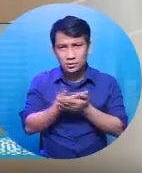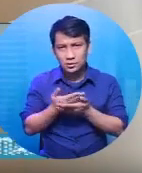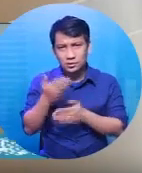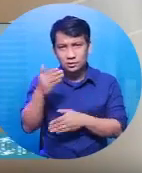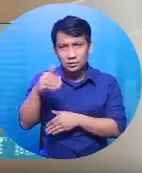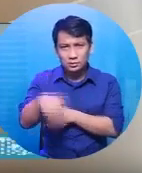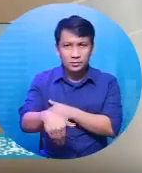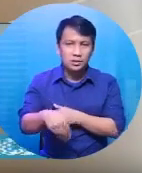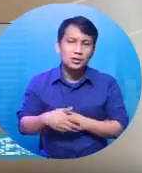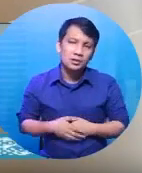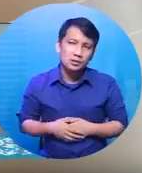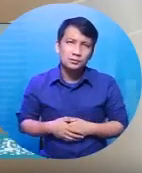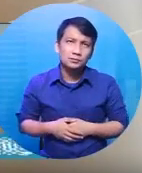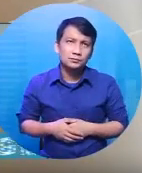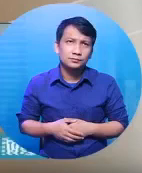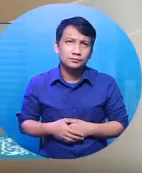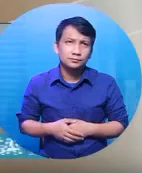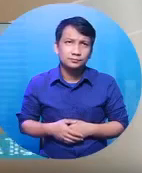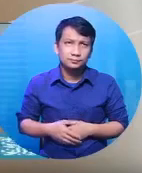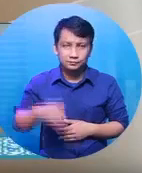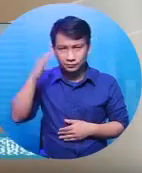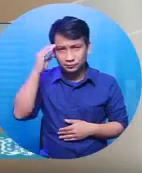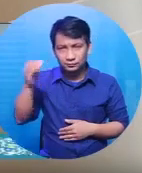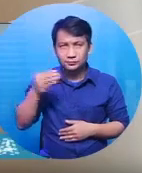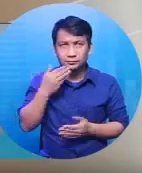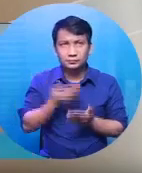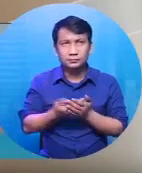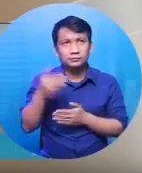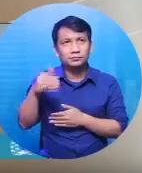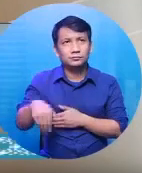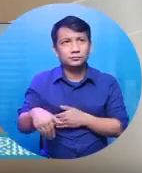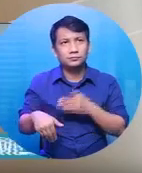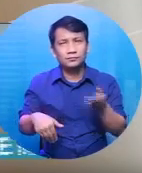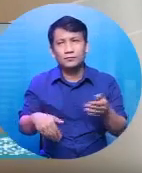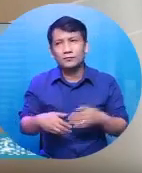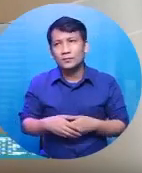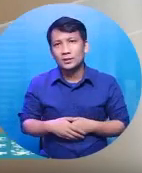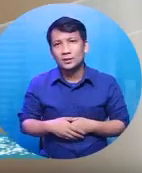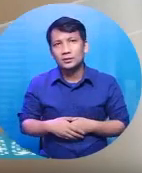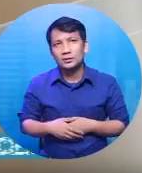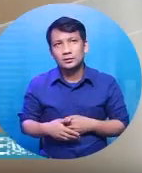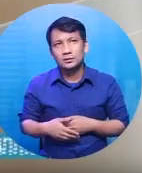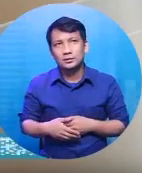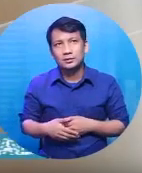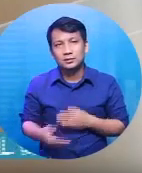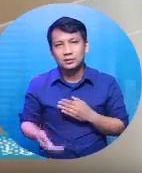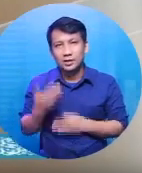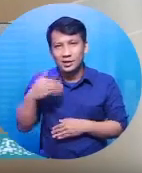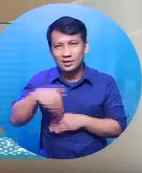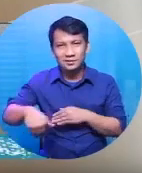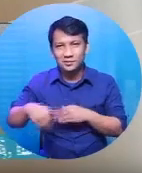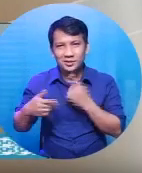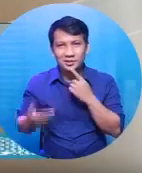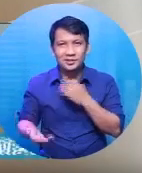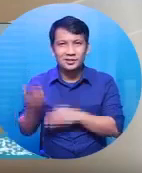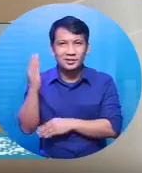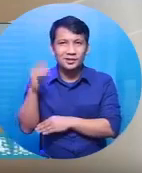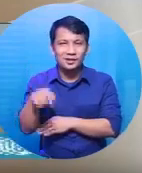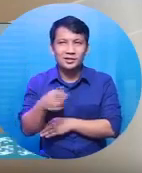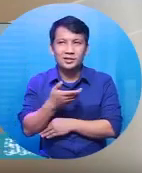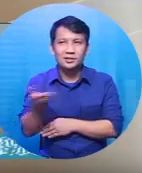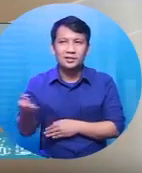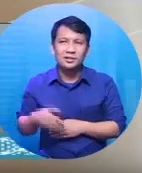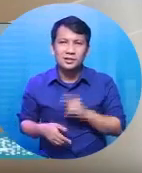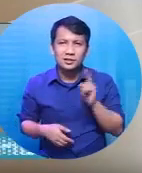po. Diyan. Hello po, magandang gabi. Ay, gabi po dyan. Ay, gabi na po dito. Opo. Nakali po dyan eh. Opo,